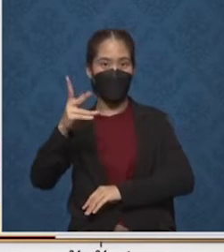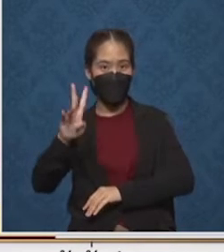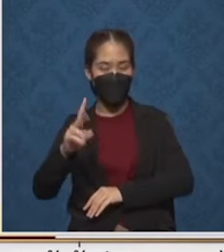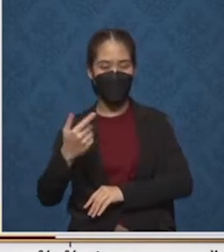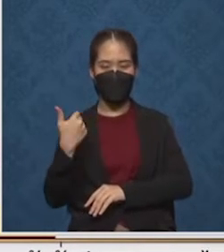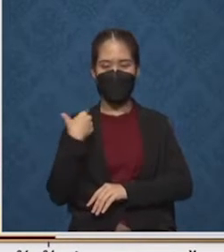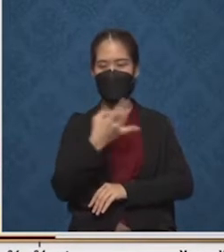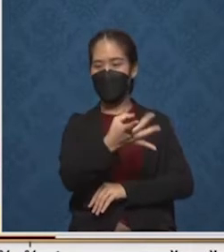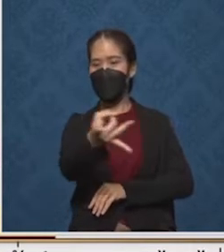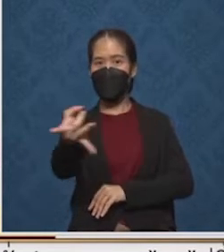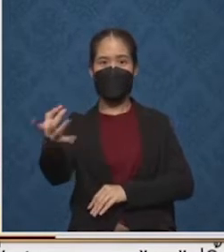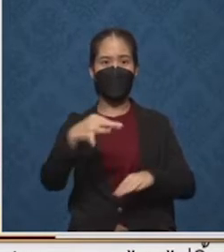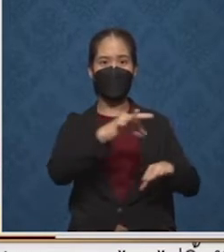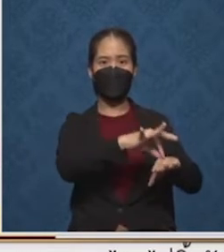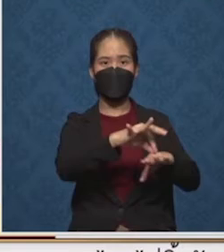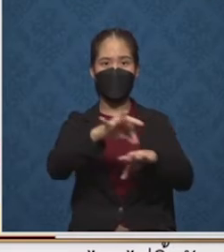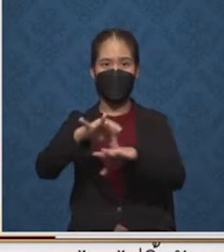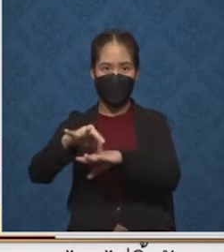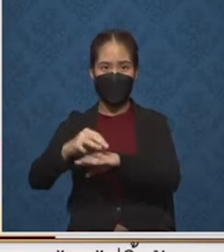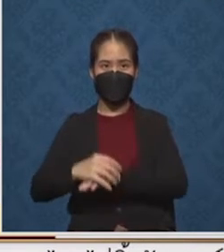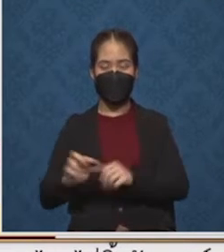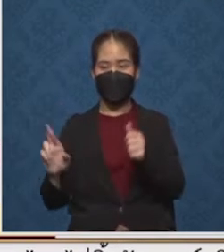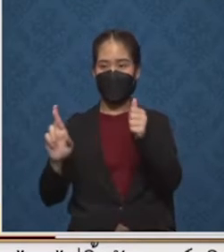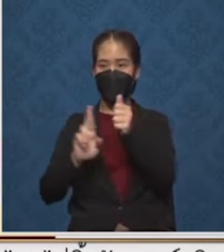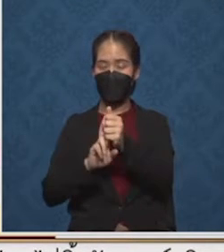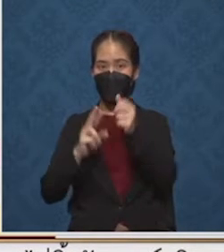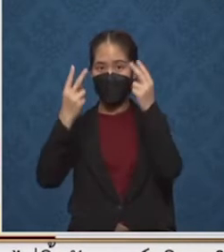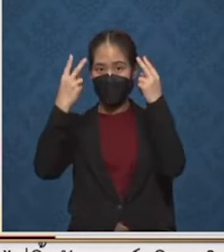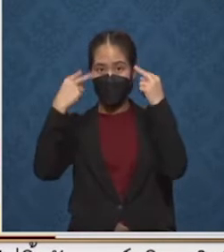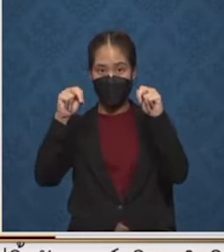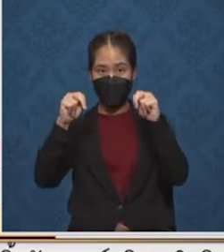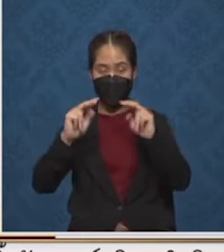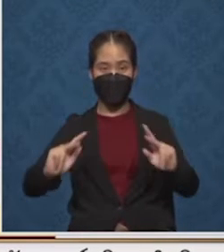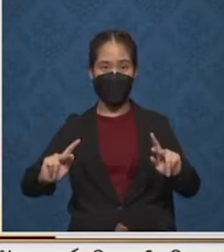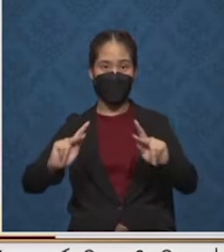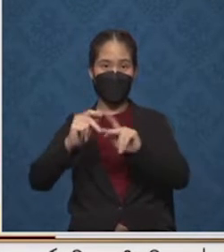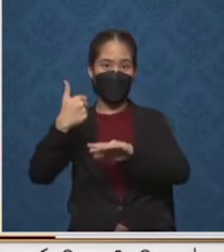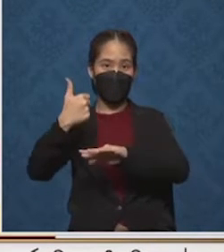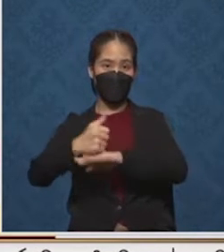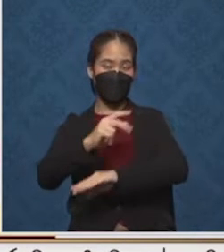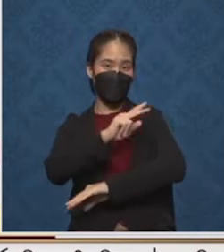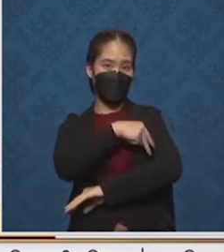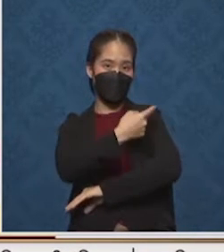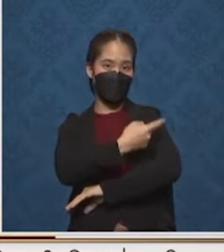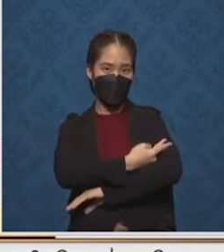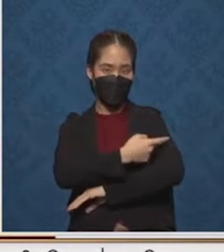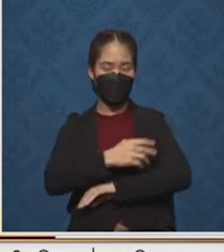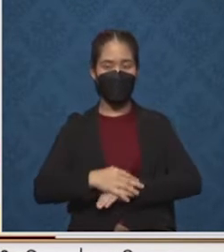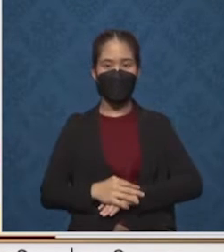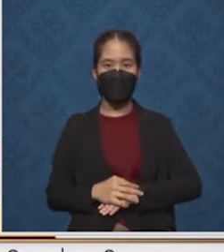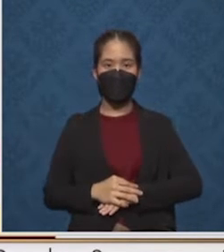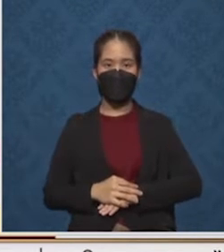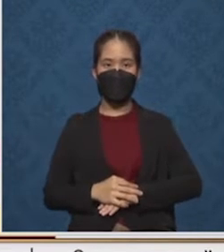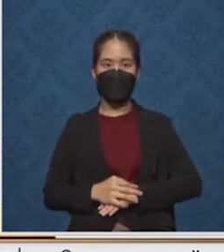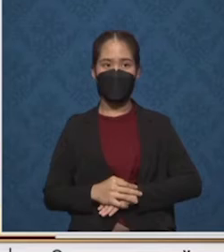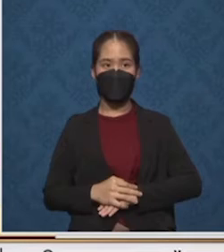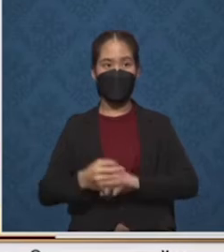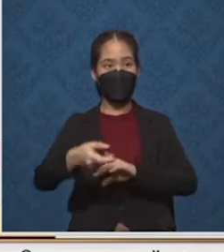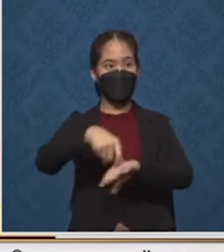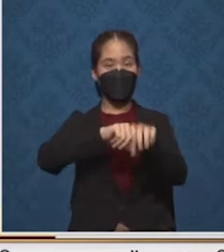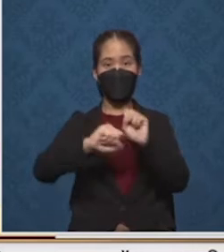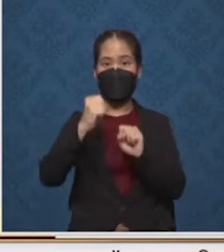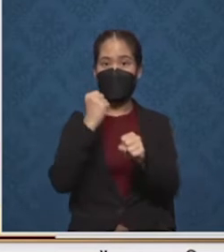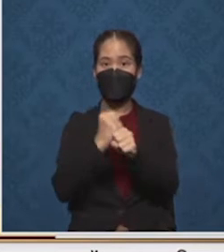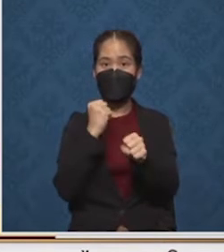ทุกอย่างที่จะเป็นอยู่ขนาดเนี้ยอนุชินชาไม่รู้คุณลองในยินดีที่กำกับดูแลด้านสุขภาพเป็นน้ำทีสาสุขปฎิบัติ